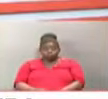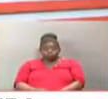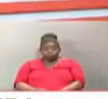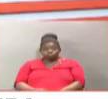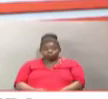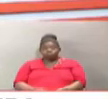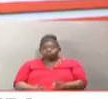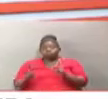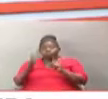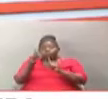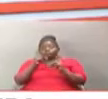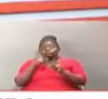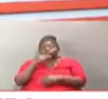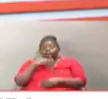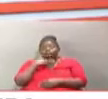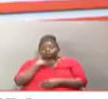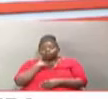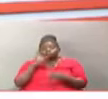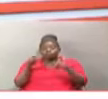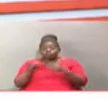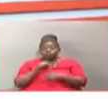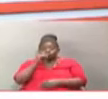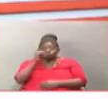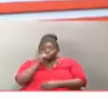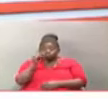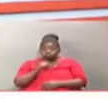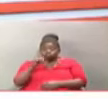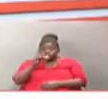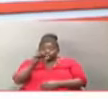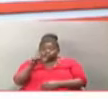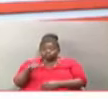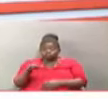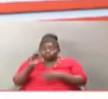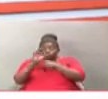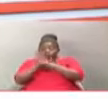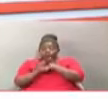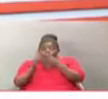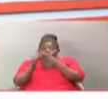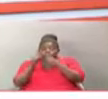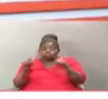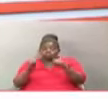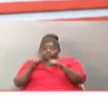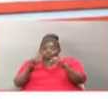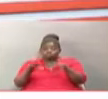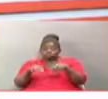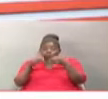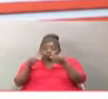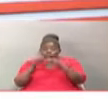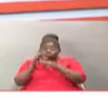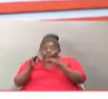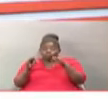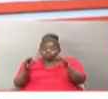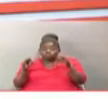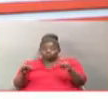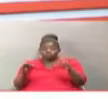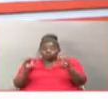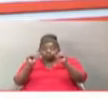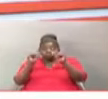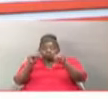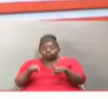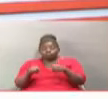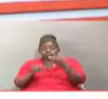Abantu abali mu bwetaavu omulina abakadde mu bitundu by'eggwanga eby'enjawulo bano baweereddwa ettu lya ssekukkulu basobole